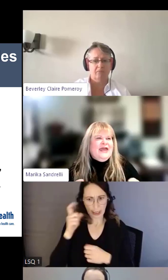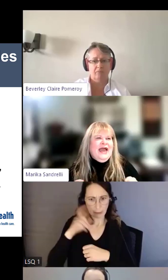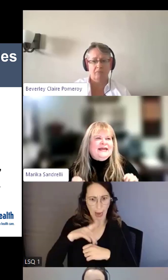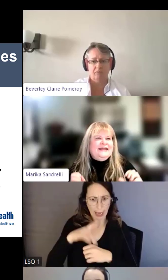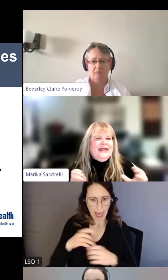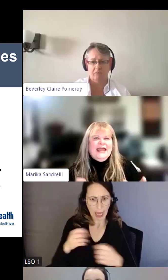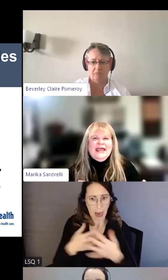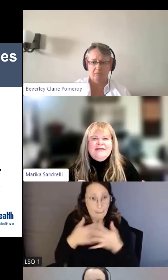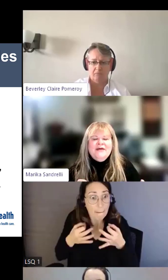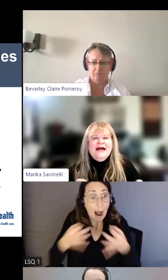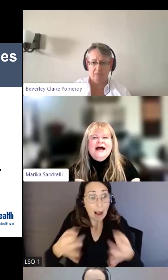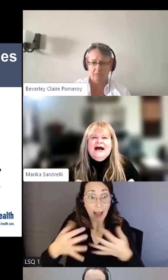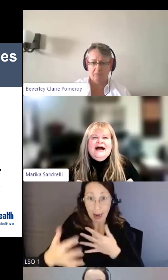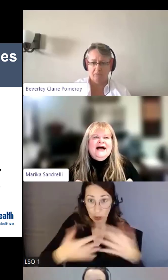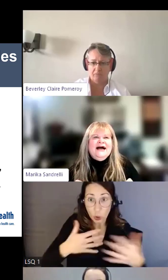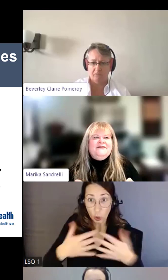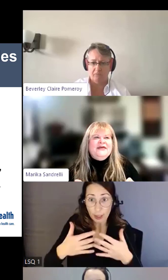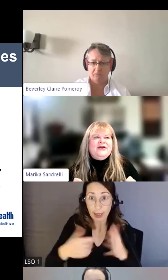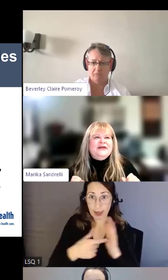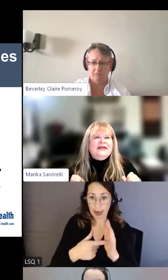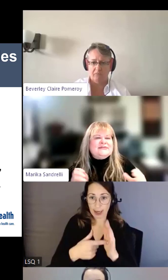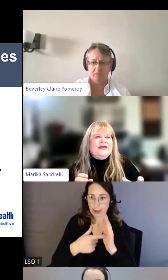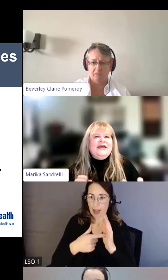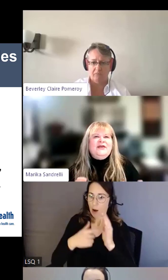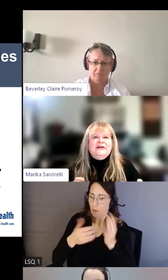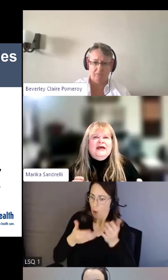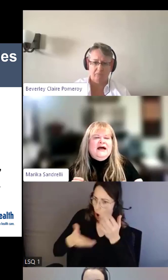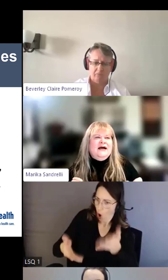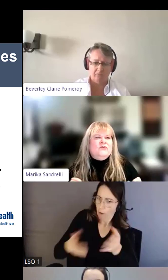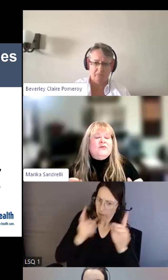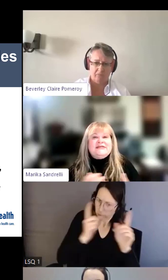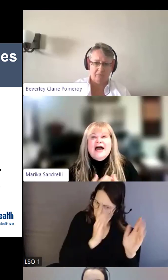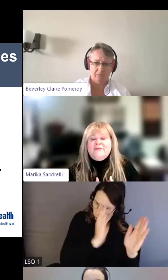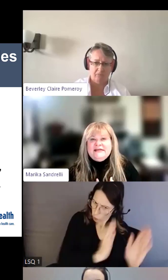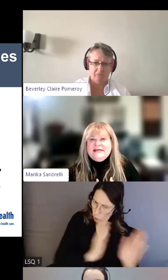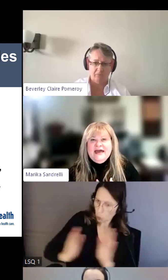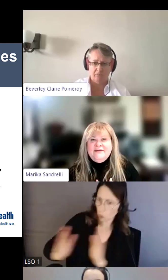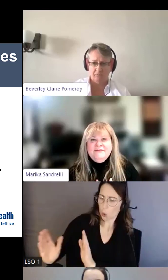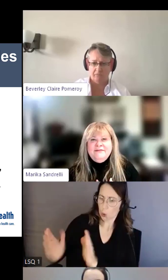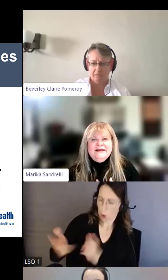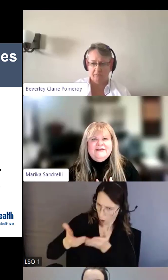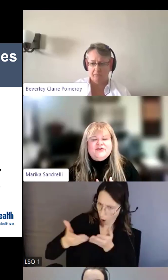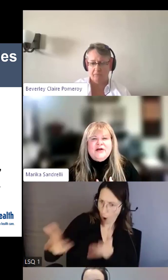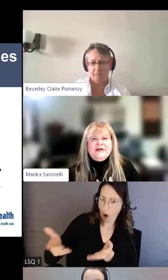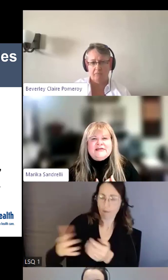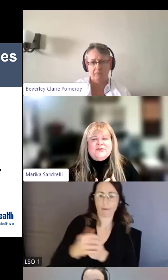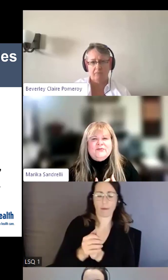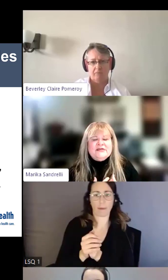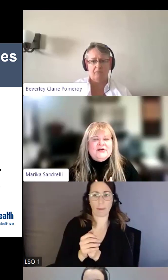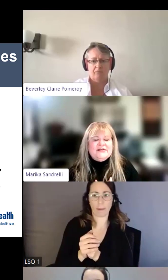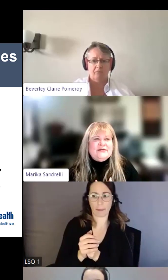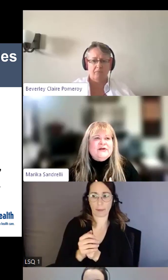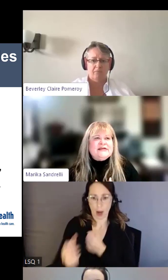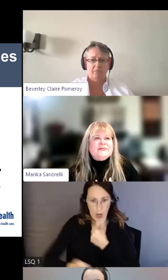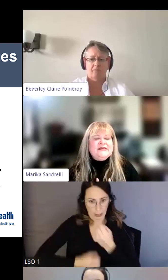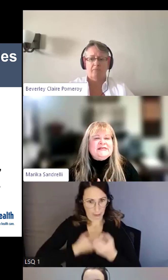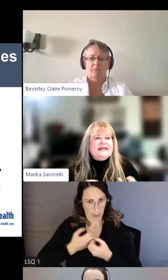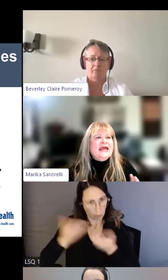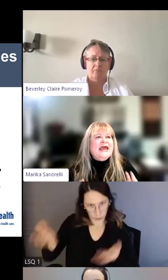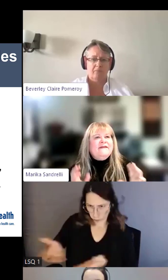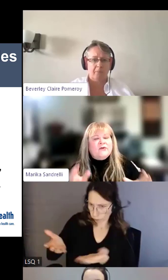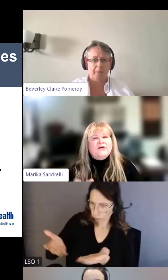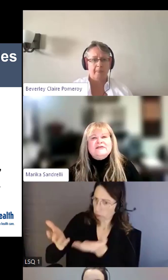ils avaient les moyens pour pouvoir exprimer ce qui leur arrivait, leur réponse au traumatisme. Et